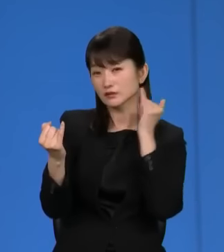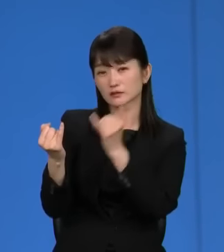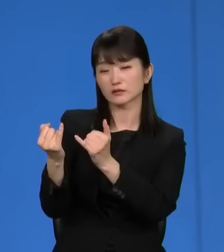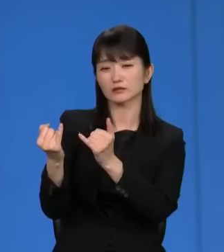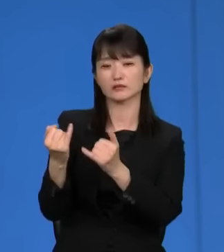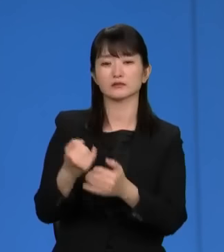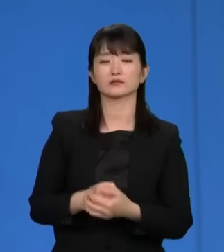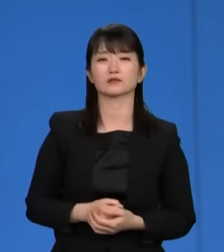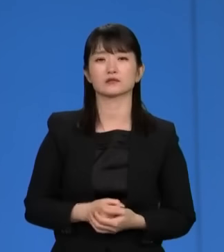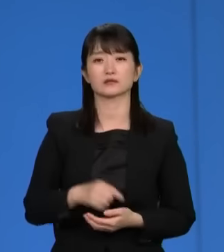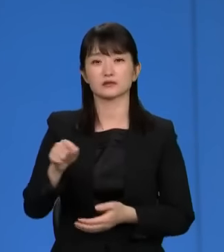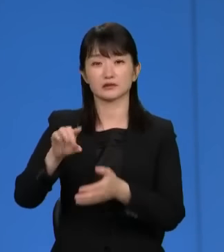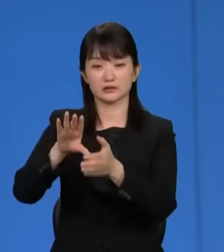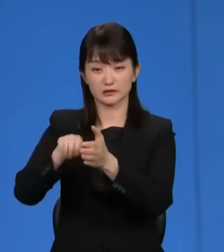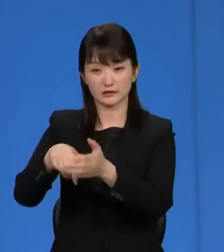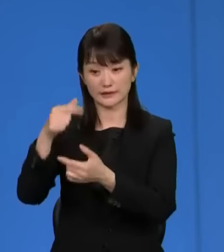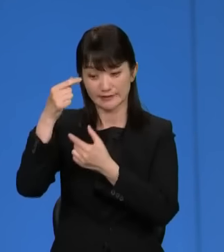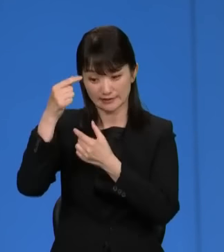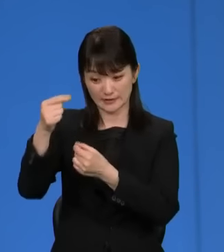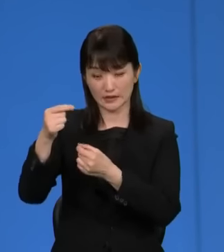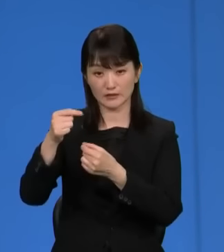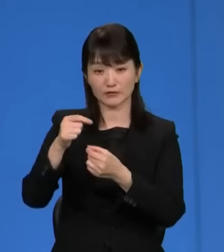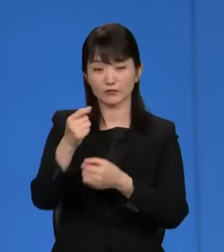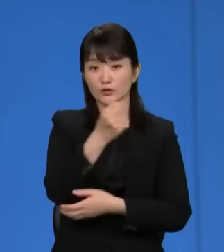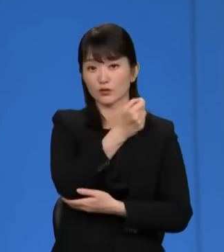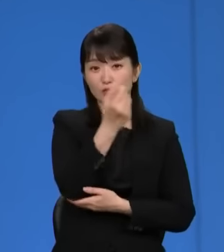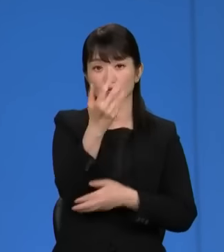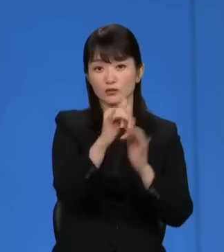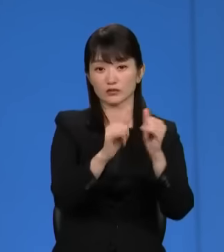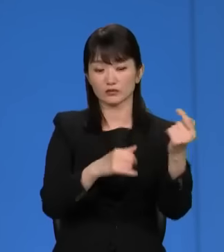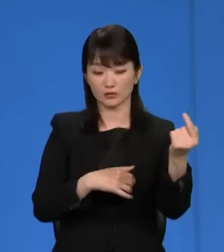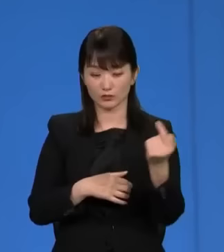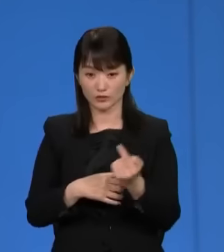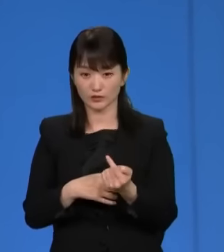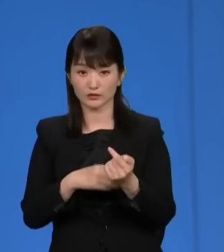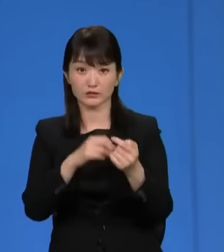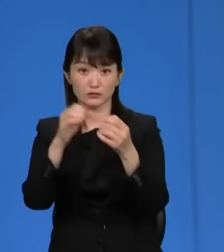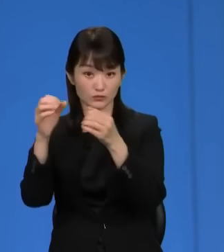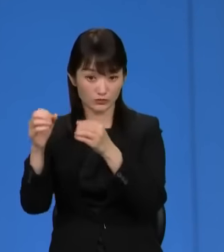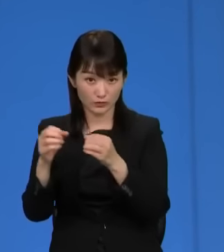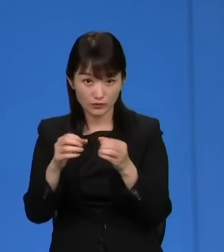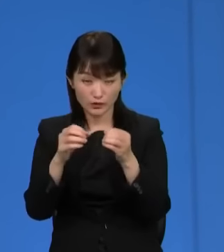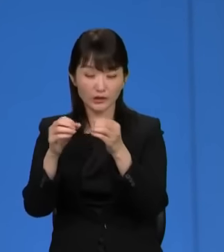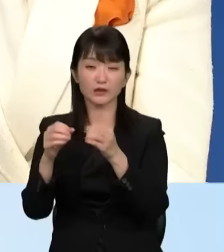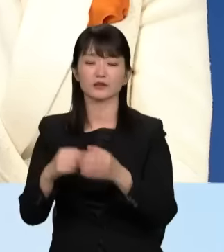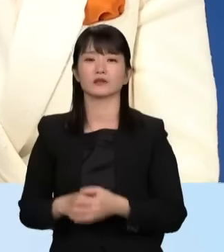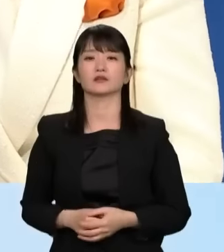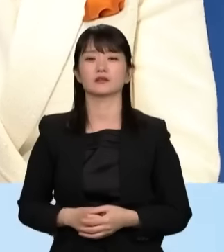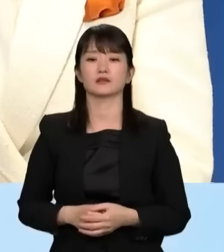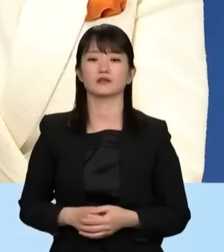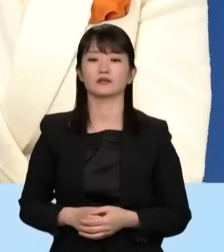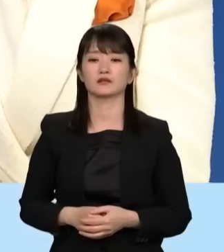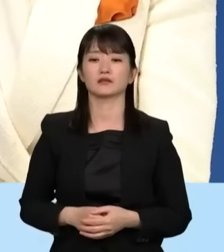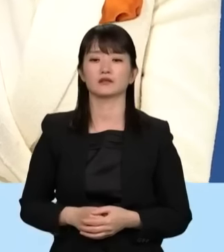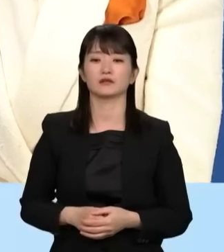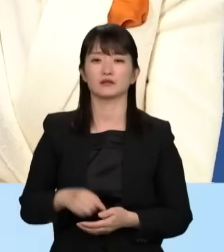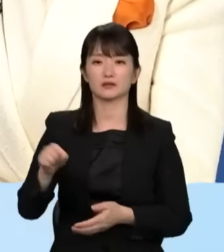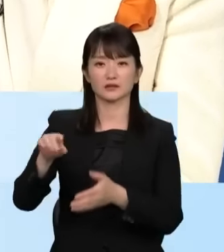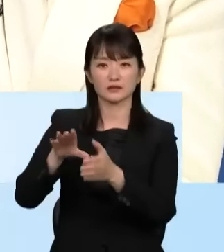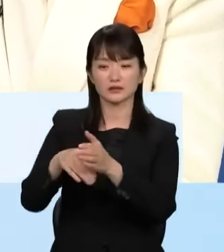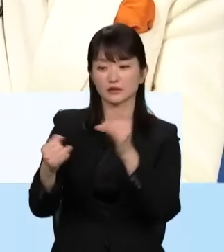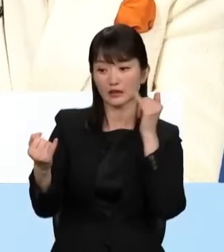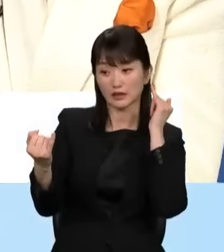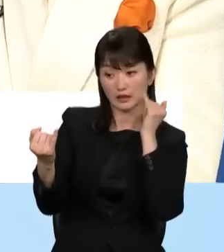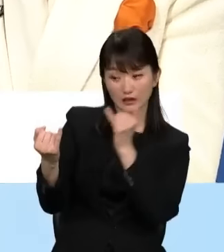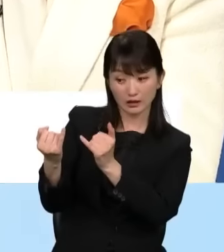제가 그때 때마침 언론인들이 와서 언론인과 이렇게 대화를 나누고 있던 예 때에 전화를